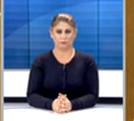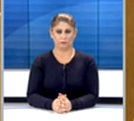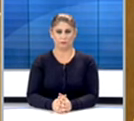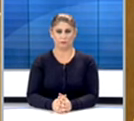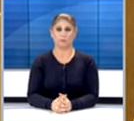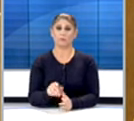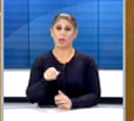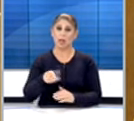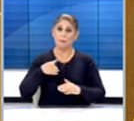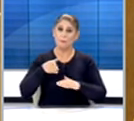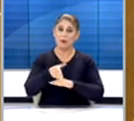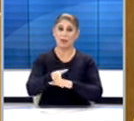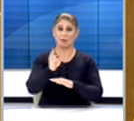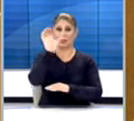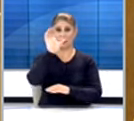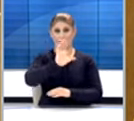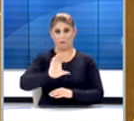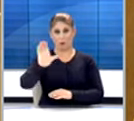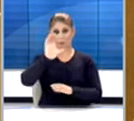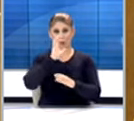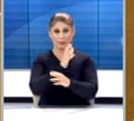η παρέμβαση της Ευρωπαίας Εισαγγελέως